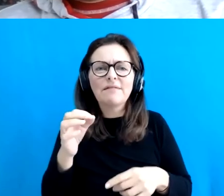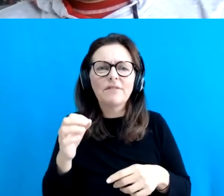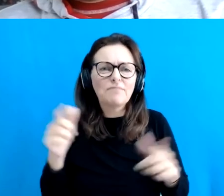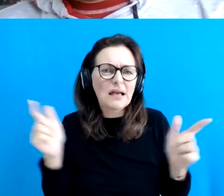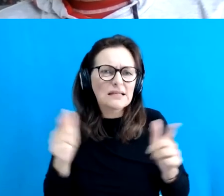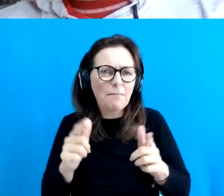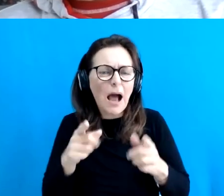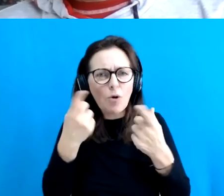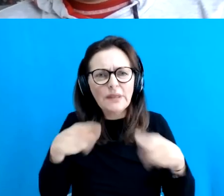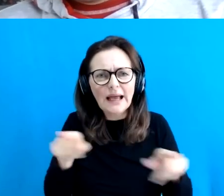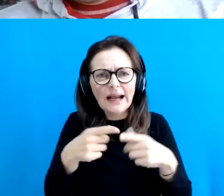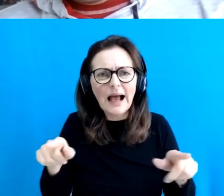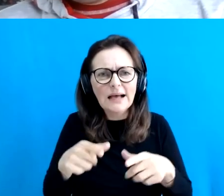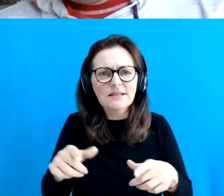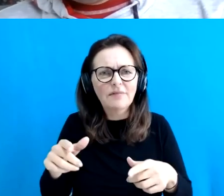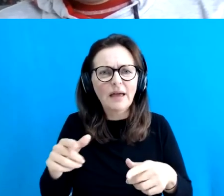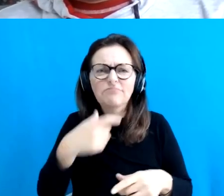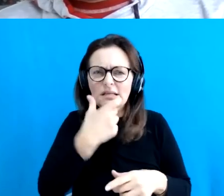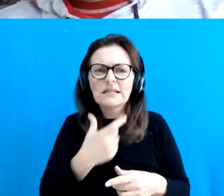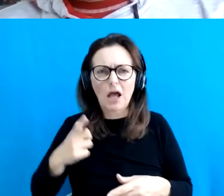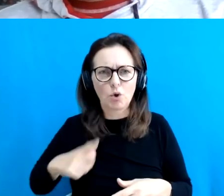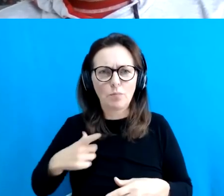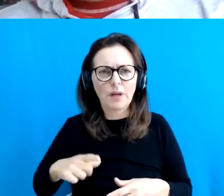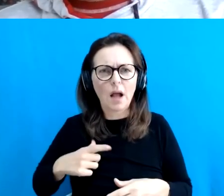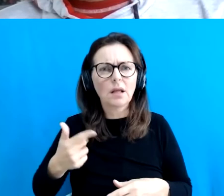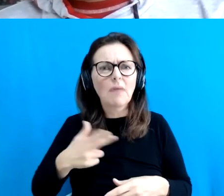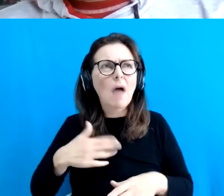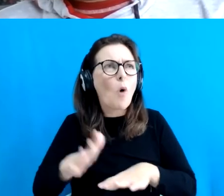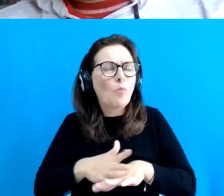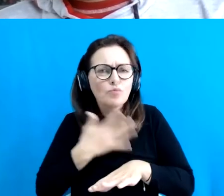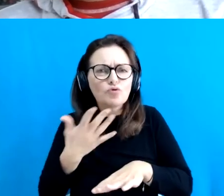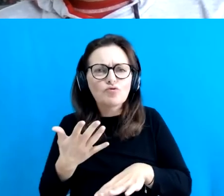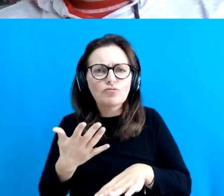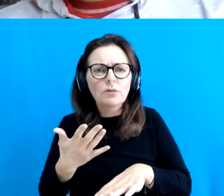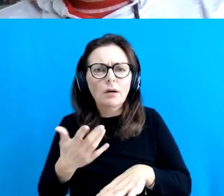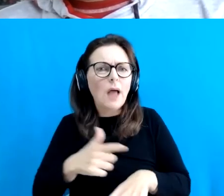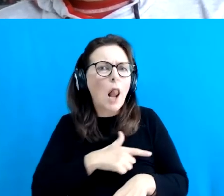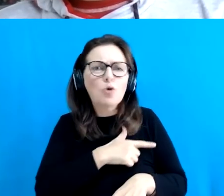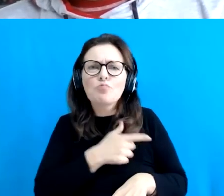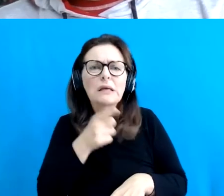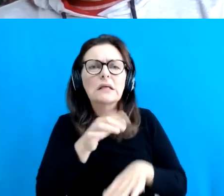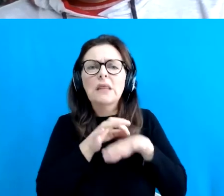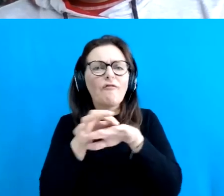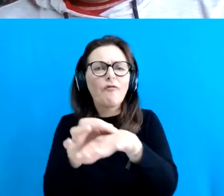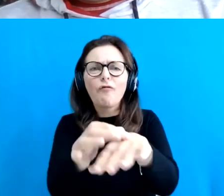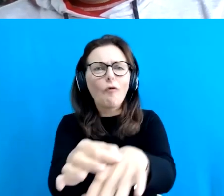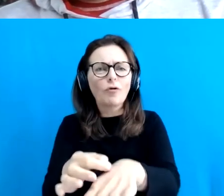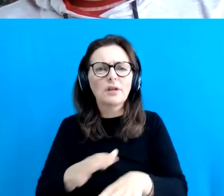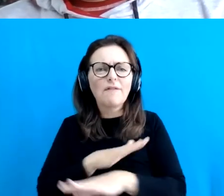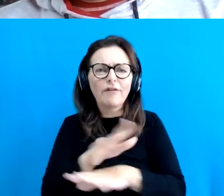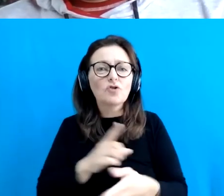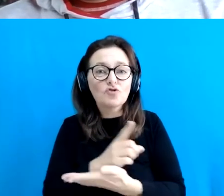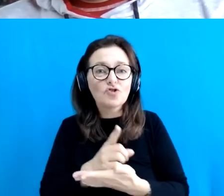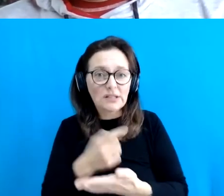stare Ljubljane. Jaz imam pravzaprav občutek, da te ljubezen ves čas vodi. Čeprav sem prebrala, da si se